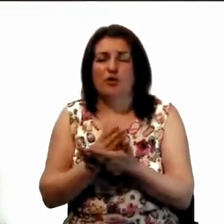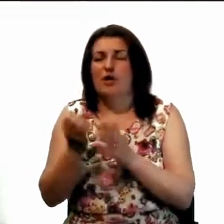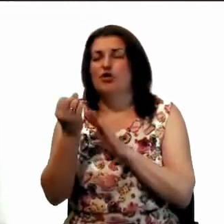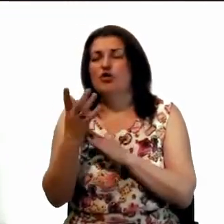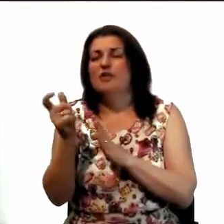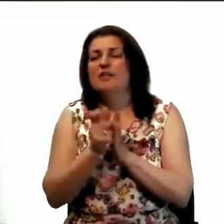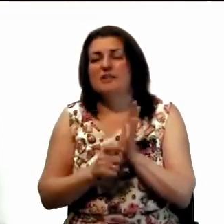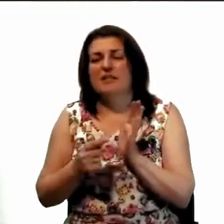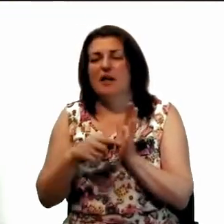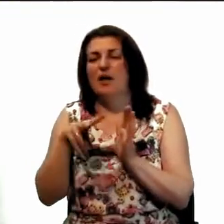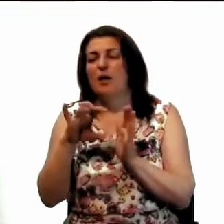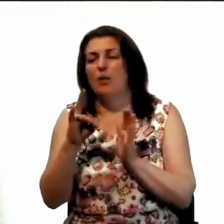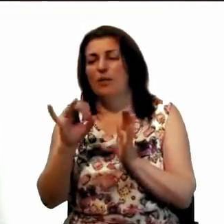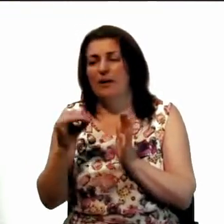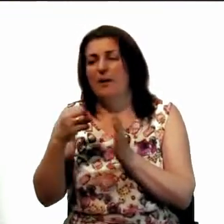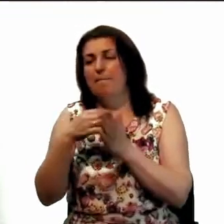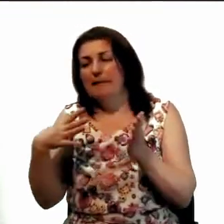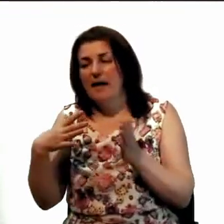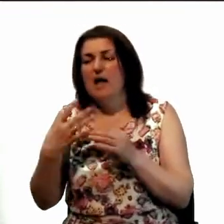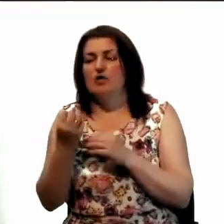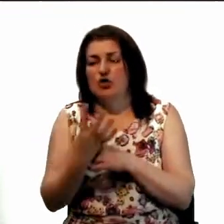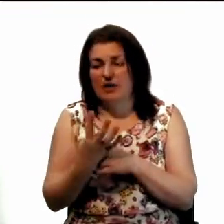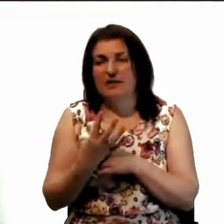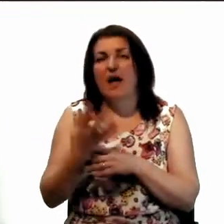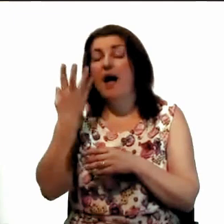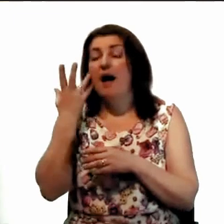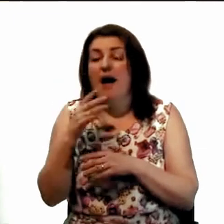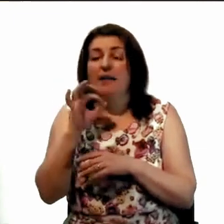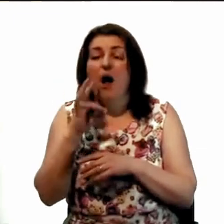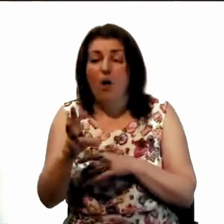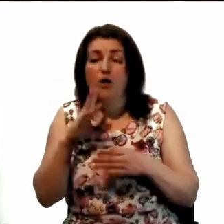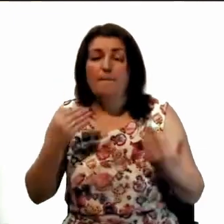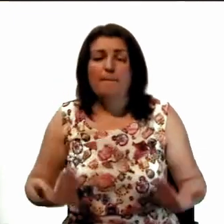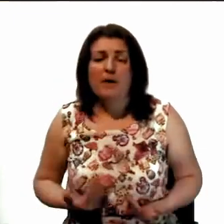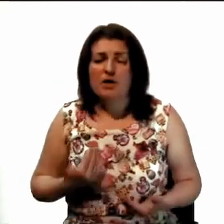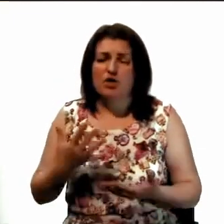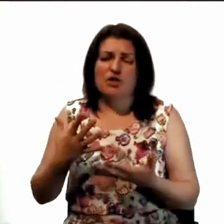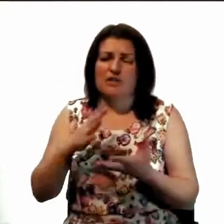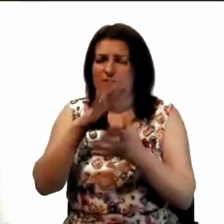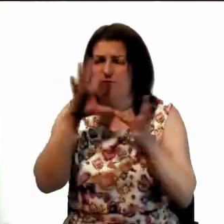14 стих, Луки 15:14. Когда же он прожил все,